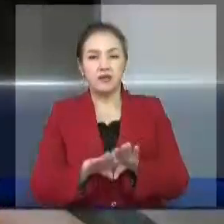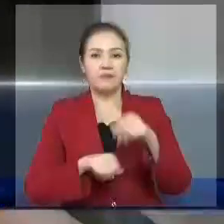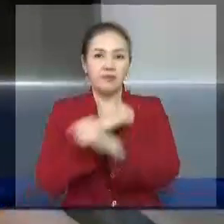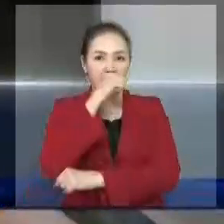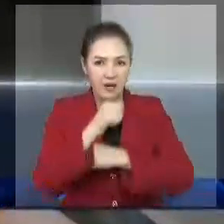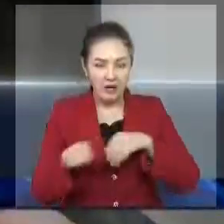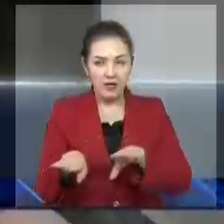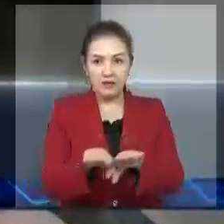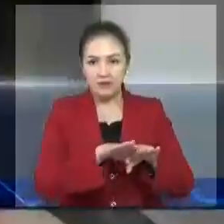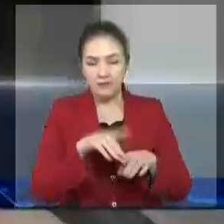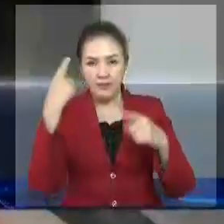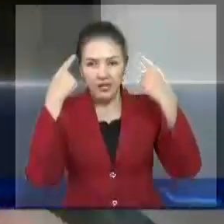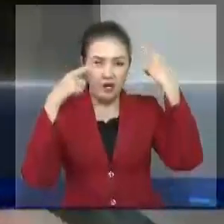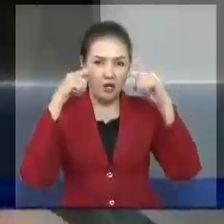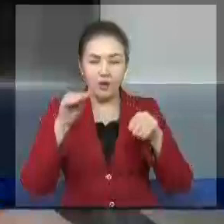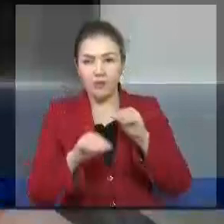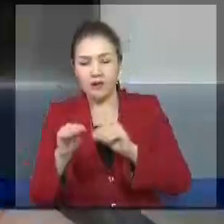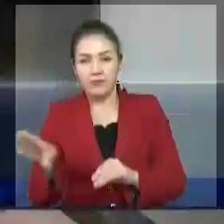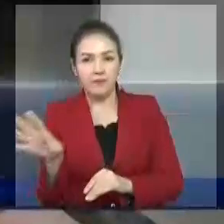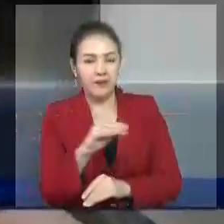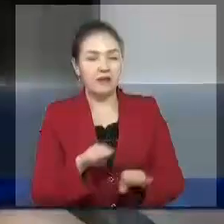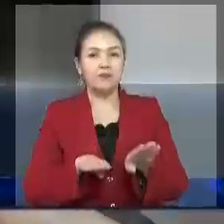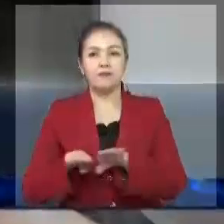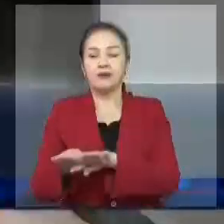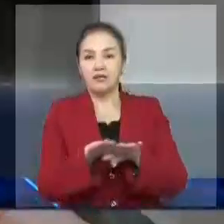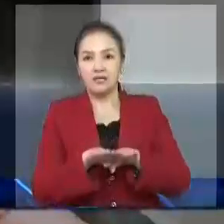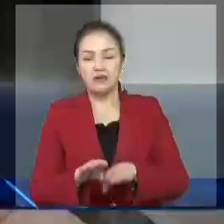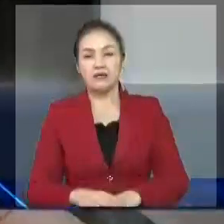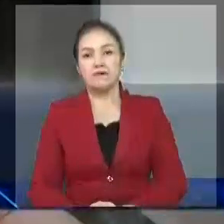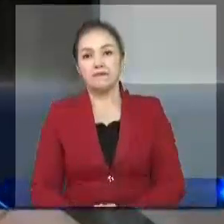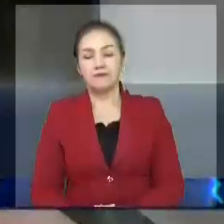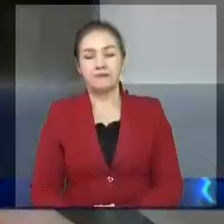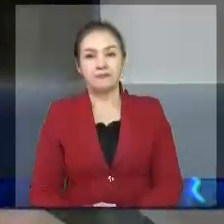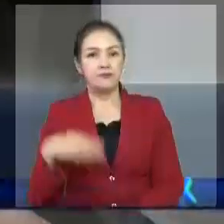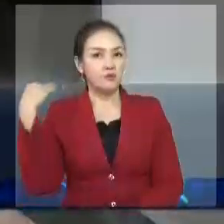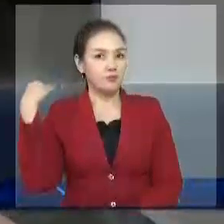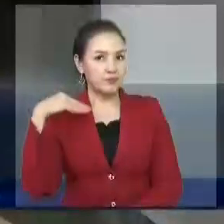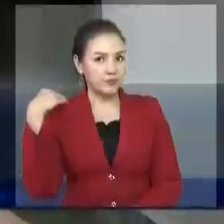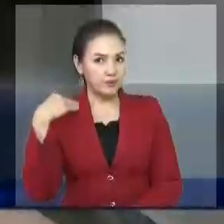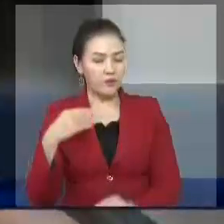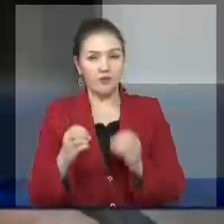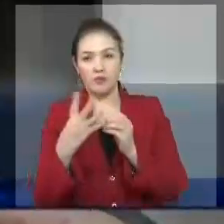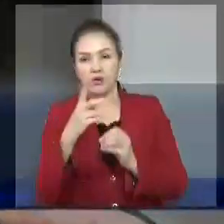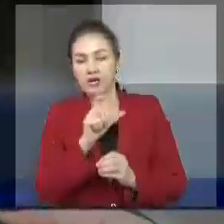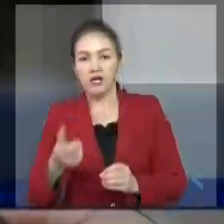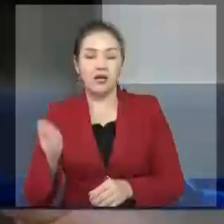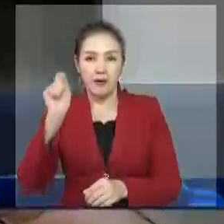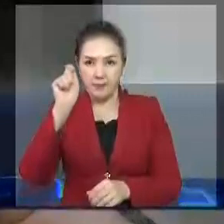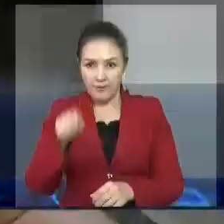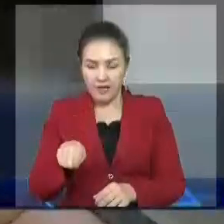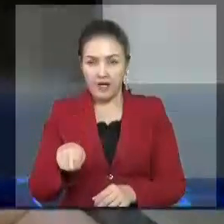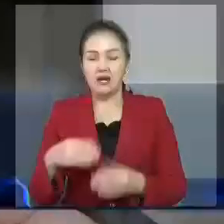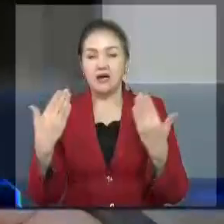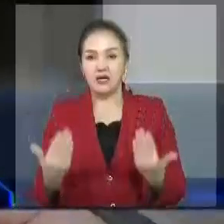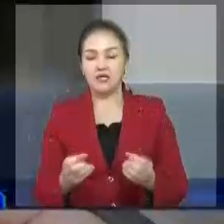de, dizaynı, kurağı, bär bir de. Ақтөбеде неше adam var? Ақтөбеде негізі 14 adam vardı. Қазір таңда